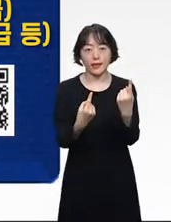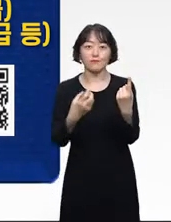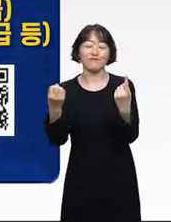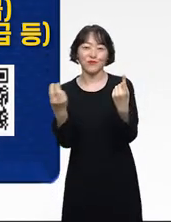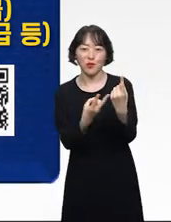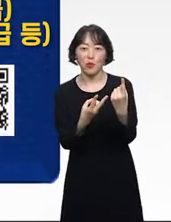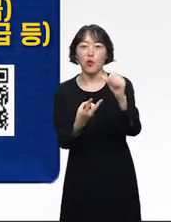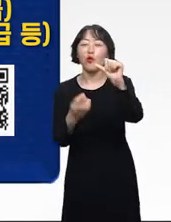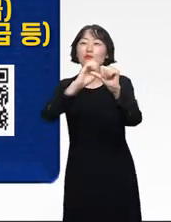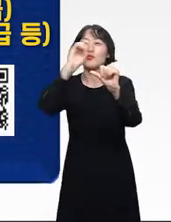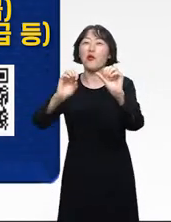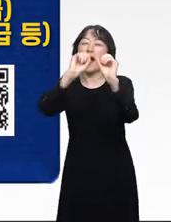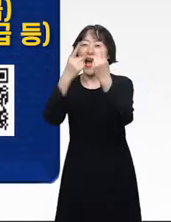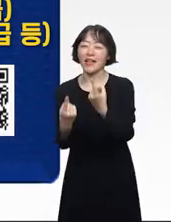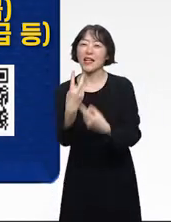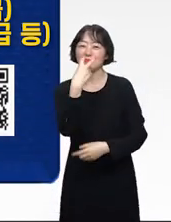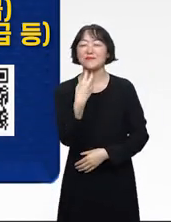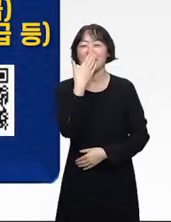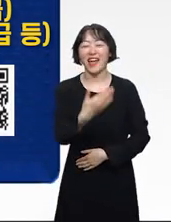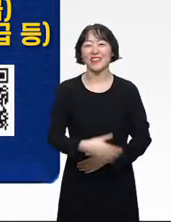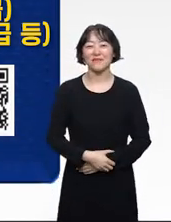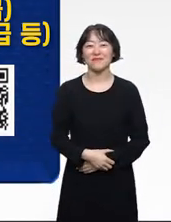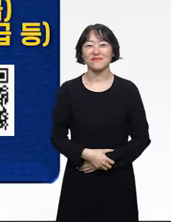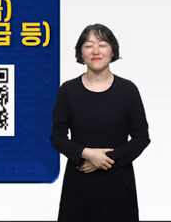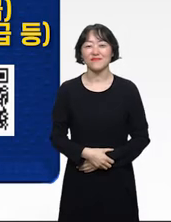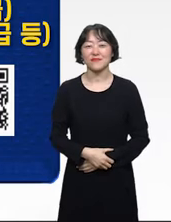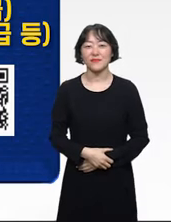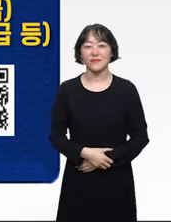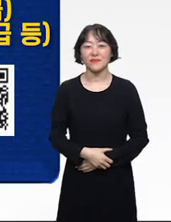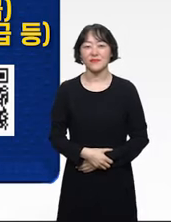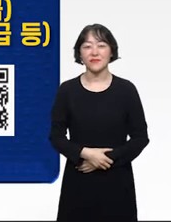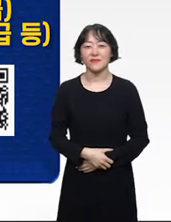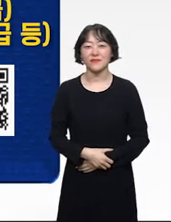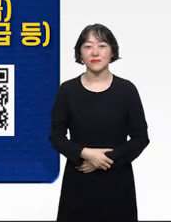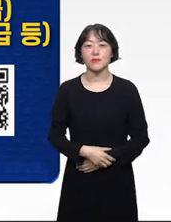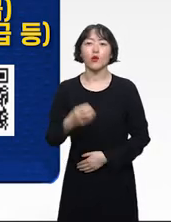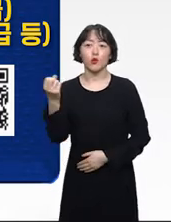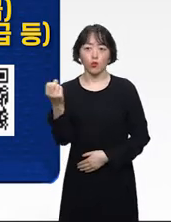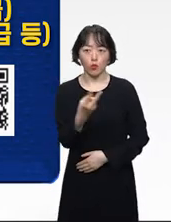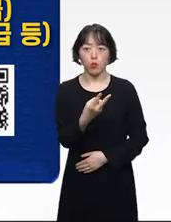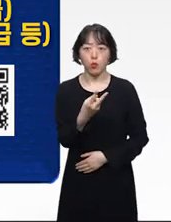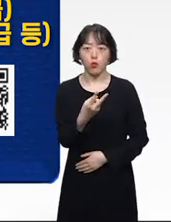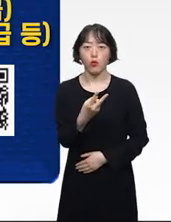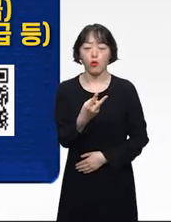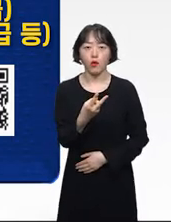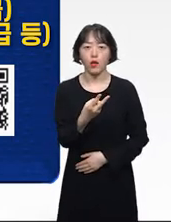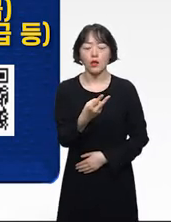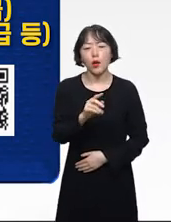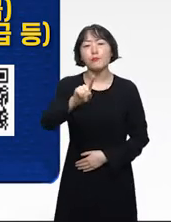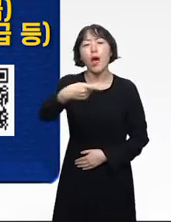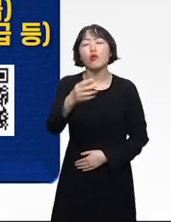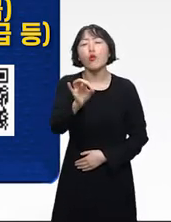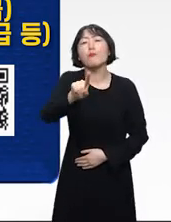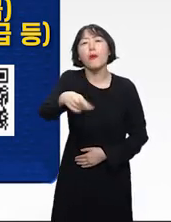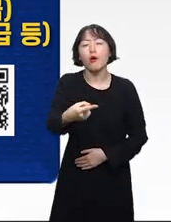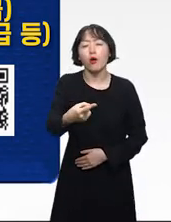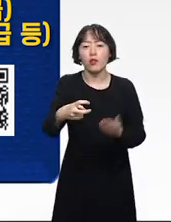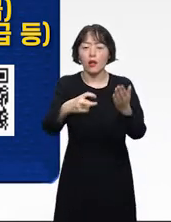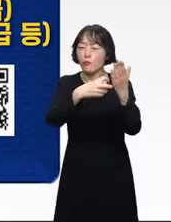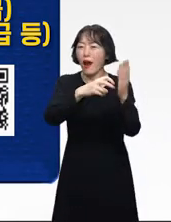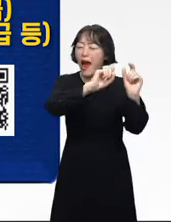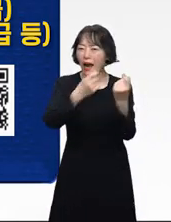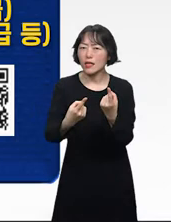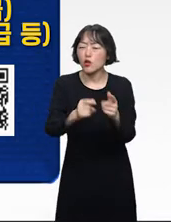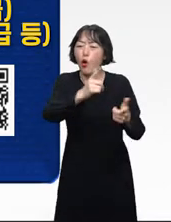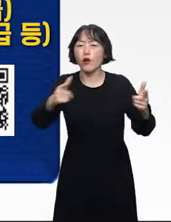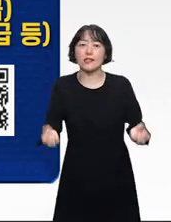5% 할인 쿠폰을 적용할 수 있습니다. 또한 100원 딜, 할인 쿠폰 지급 등 다양한 오픈 이벤트가